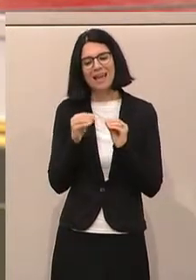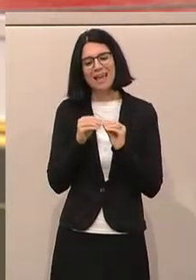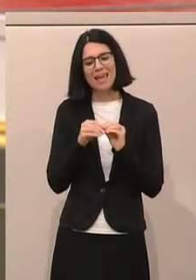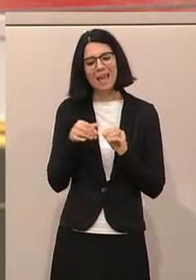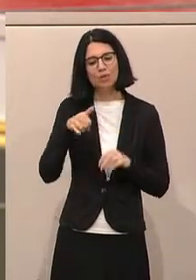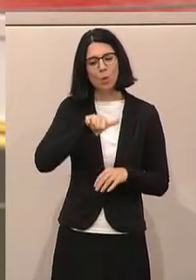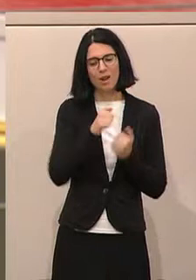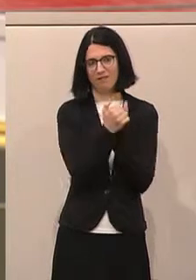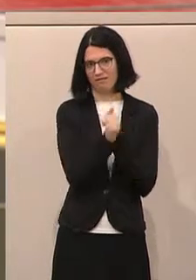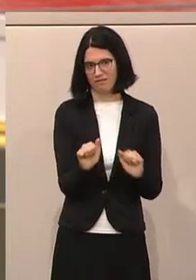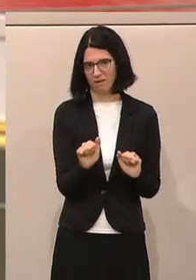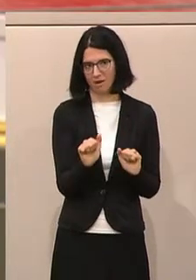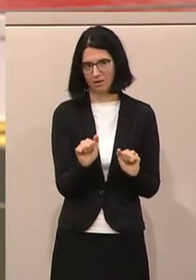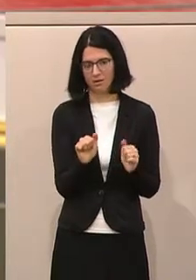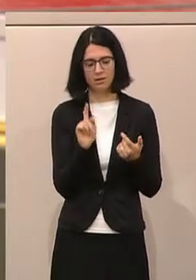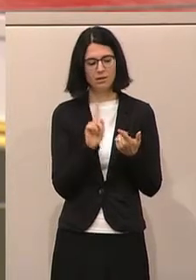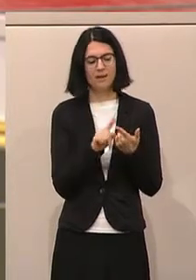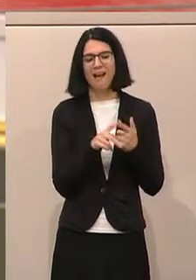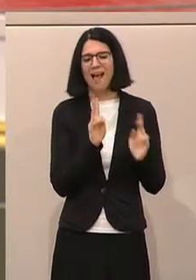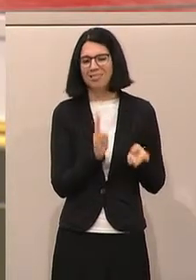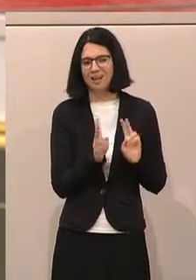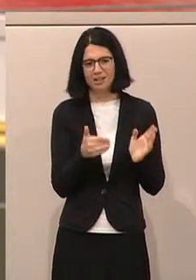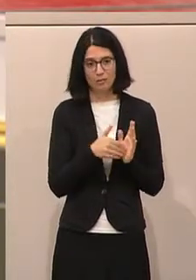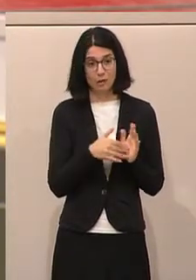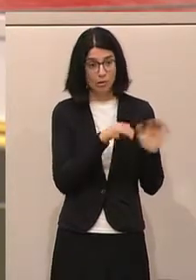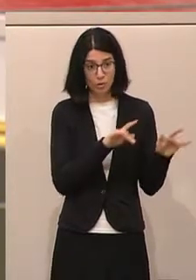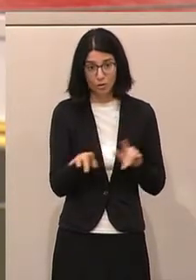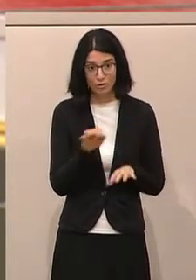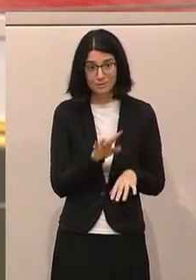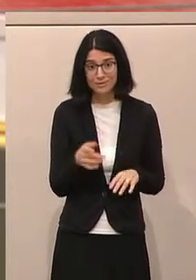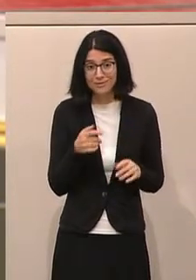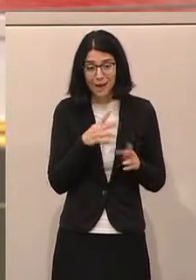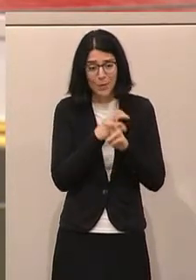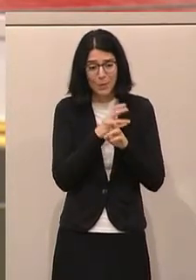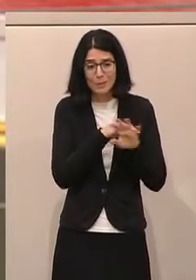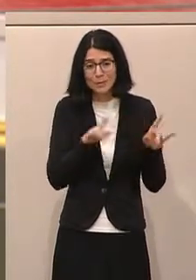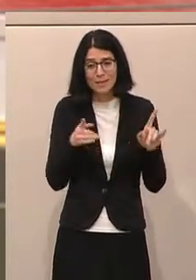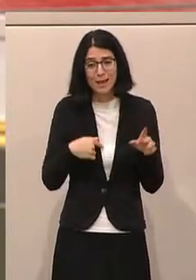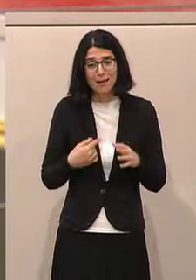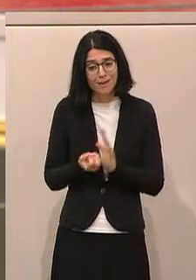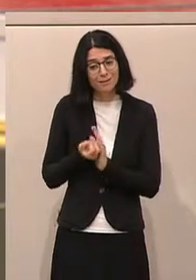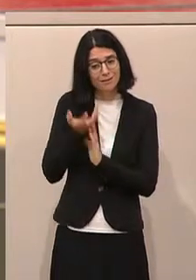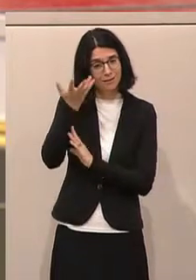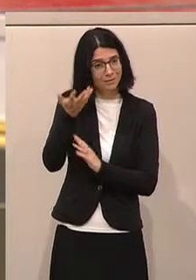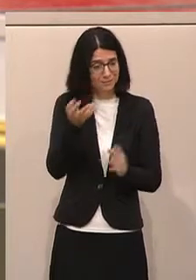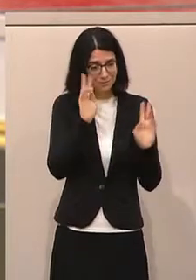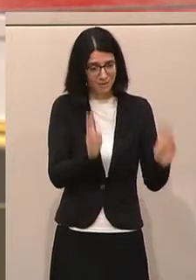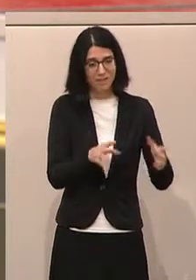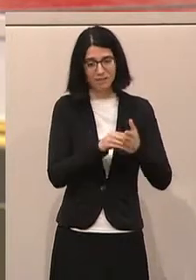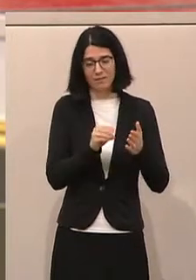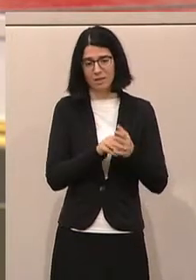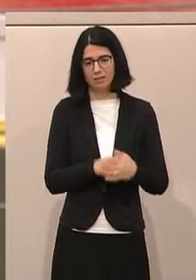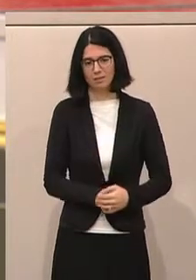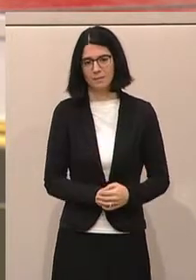Schiene bringen. Das bedeutet, dass wir auch Alternativen brauchen. Und die haben wir. Die wachsen uns zum Teil in Österreich wirklich beim Fenster herein. Und das werden wir gemeinsam